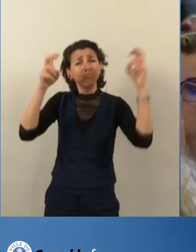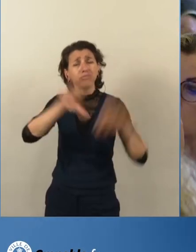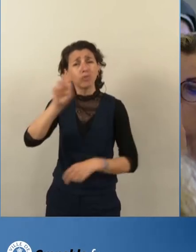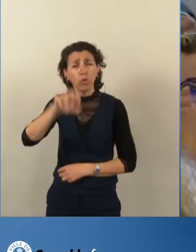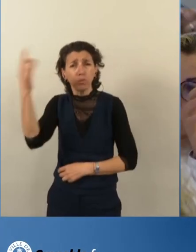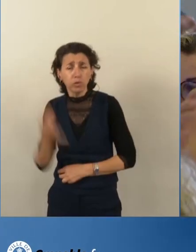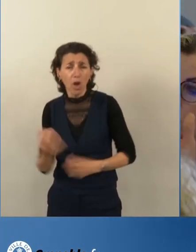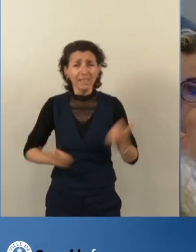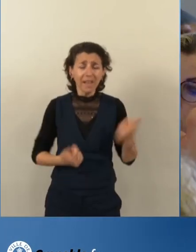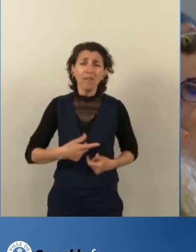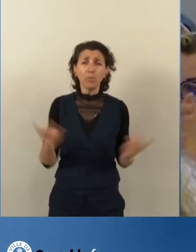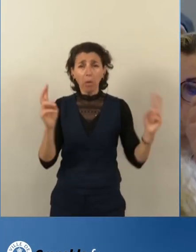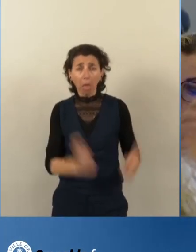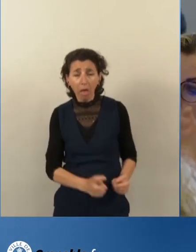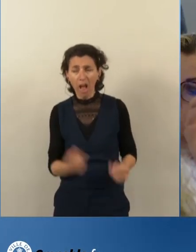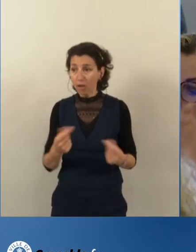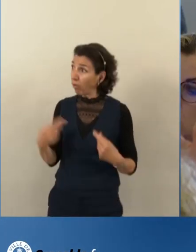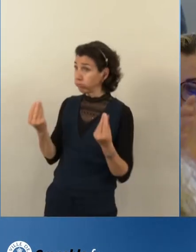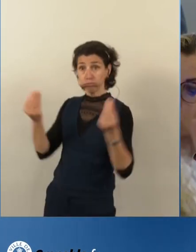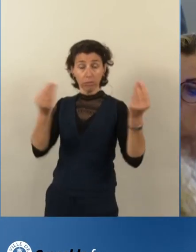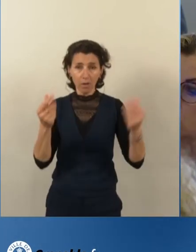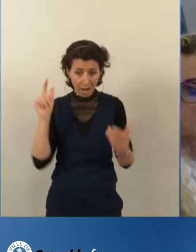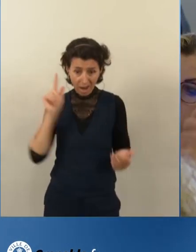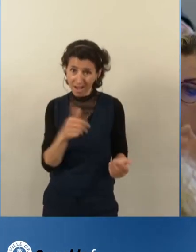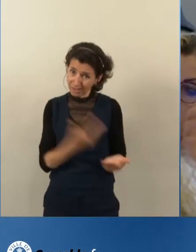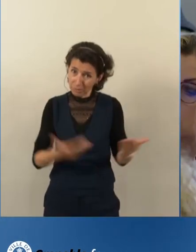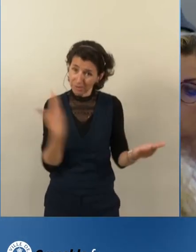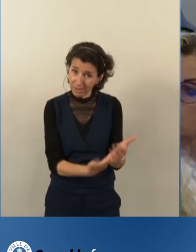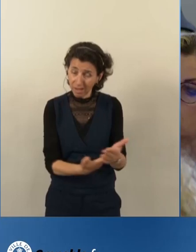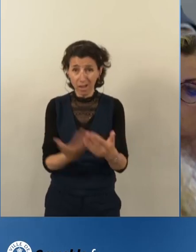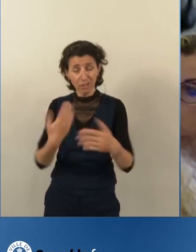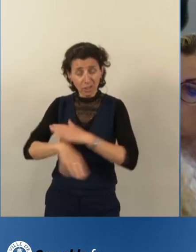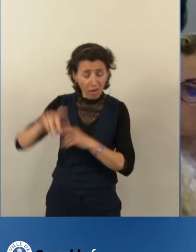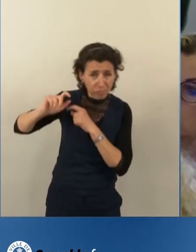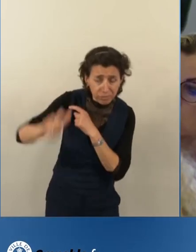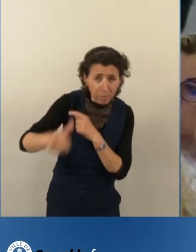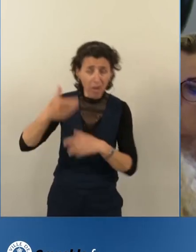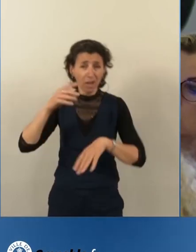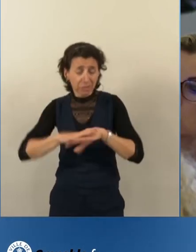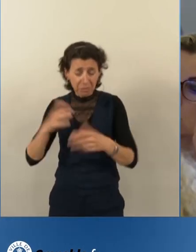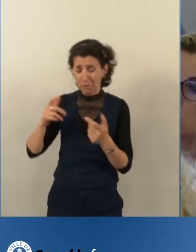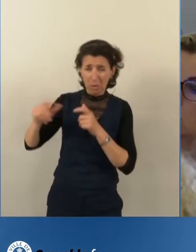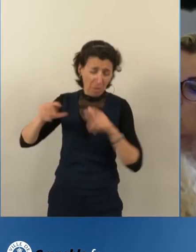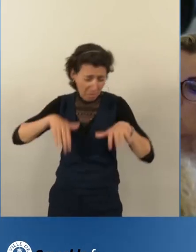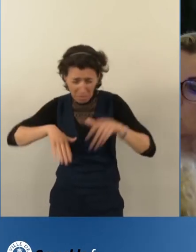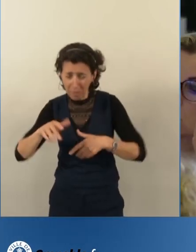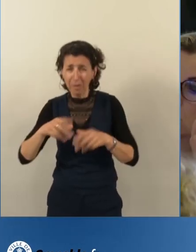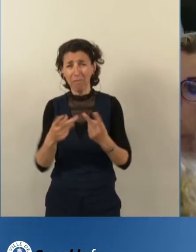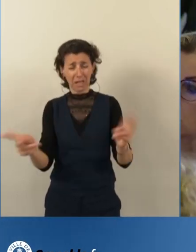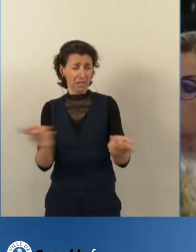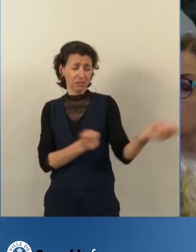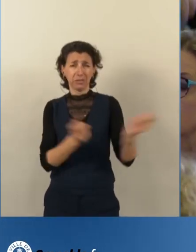se dégrade ou va l'argent il va dans le fonctionnement dans les procédures dans la gestion interne de la vie dans cette gestion